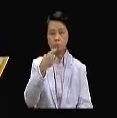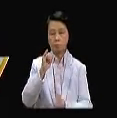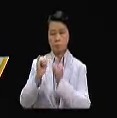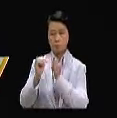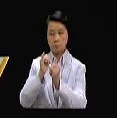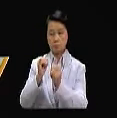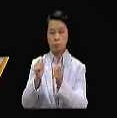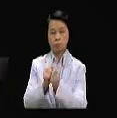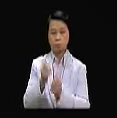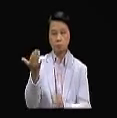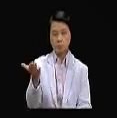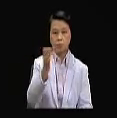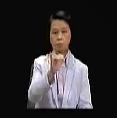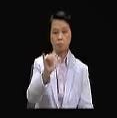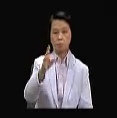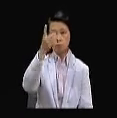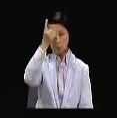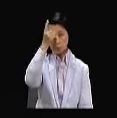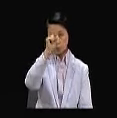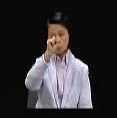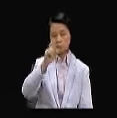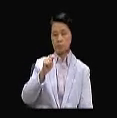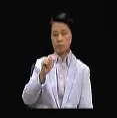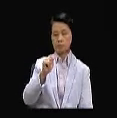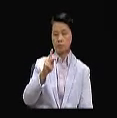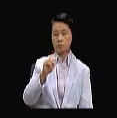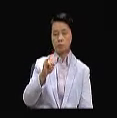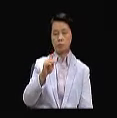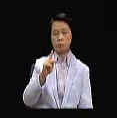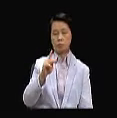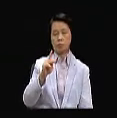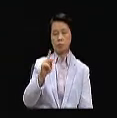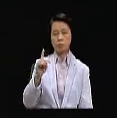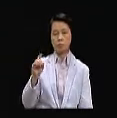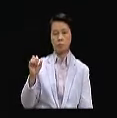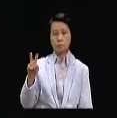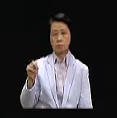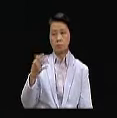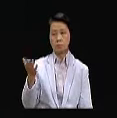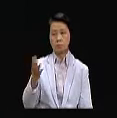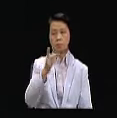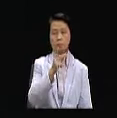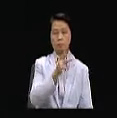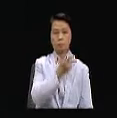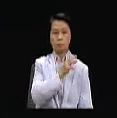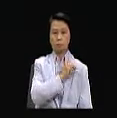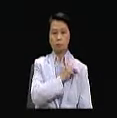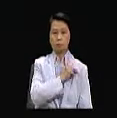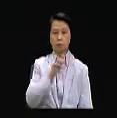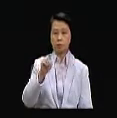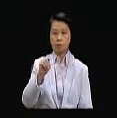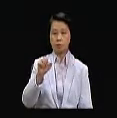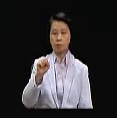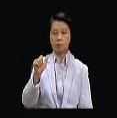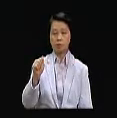eksklusif bersama yang belum atau Twitter jenazahnya merupakan Menteri Tenaga juga sel sumber asli demokrasi yang belum ada tersebut ke masjid sama